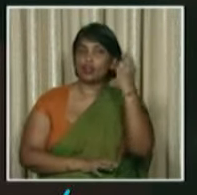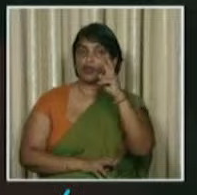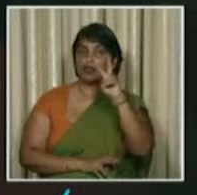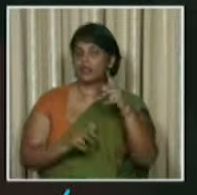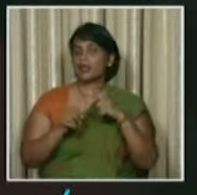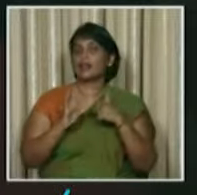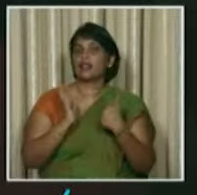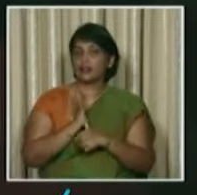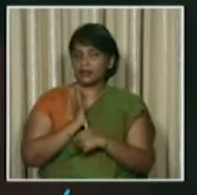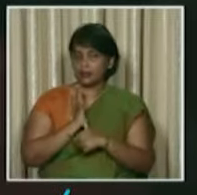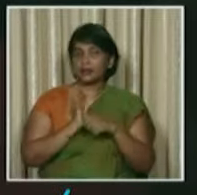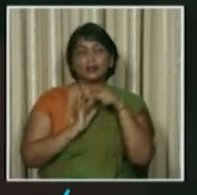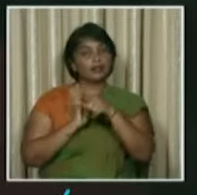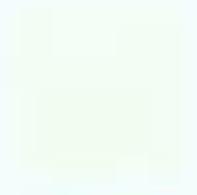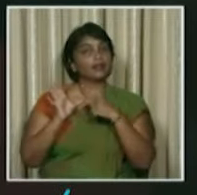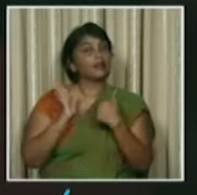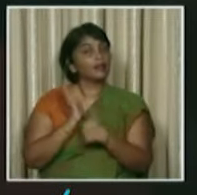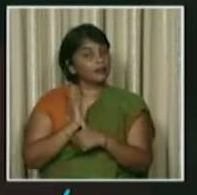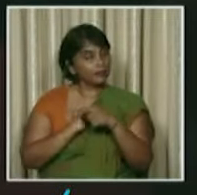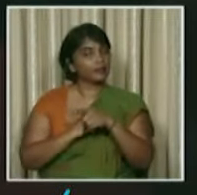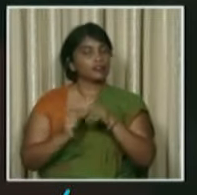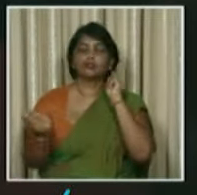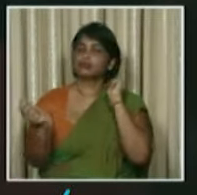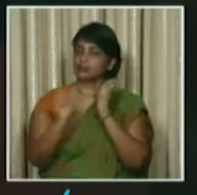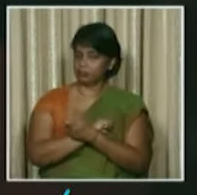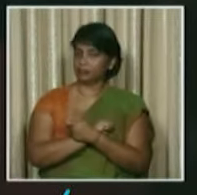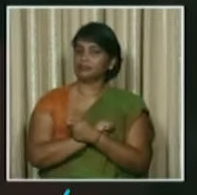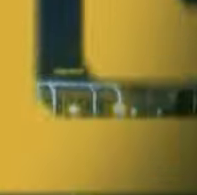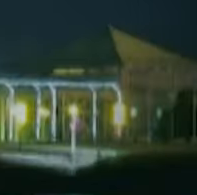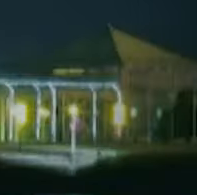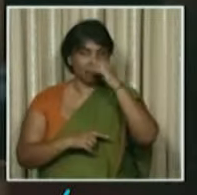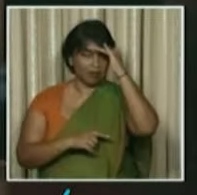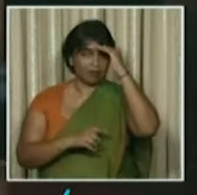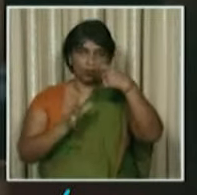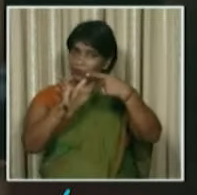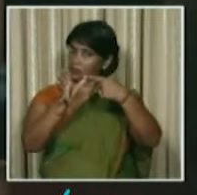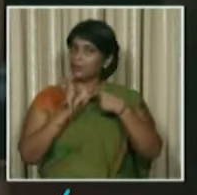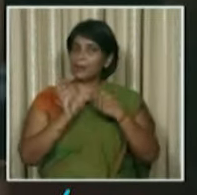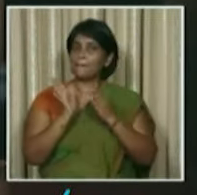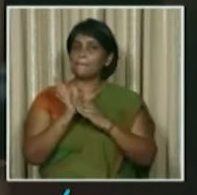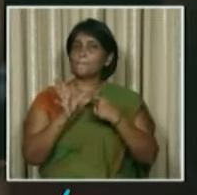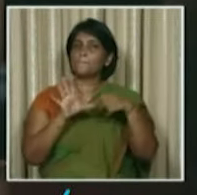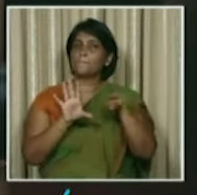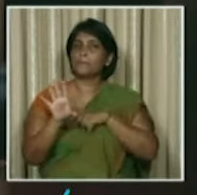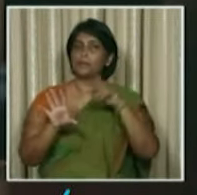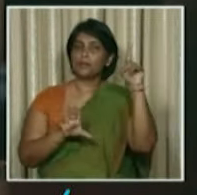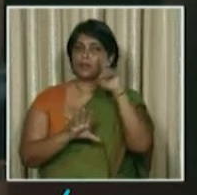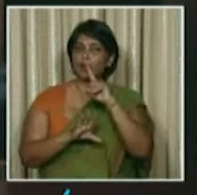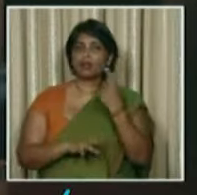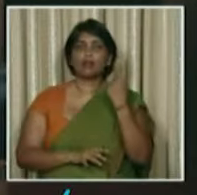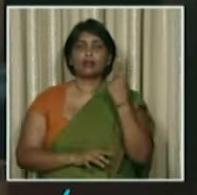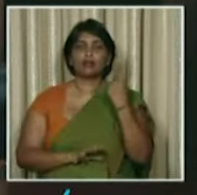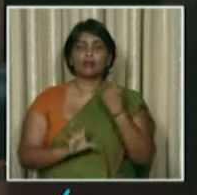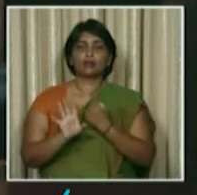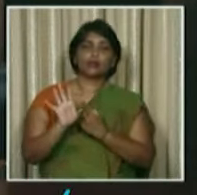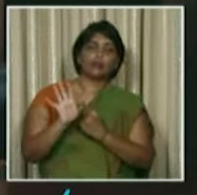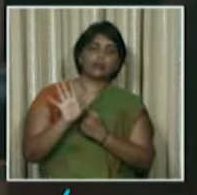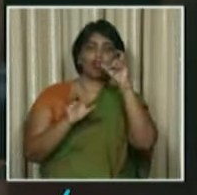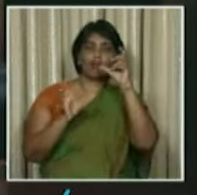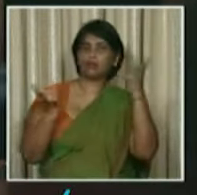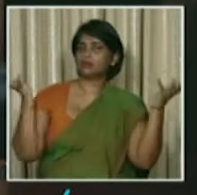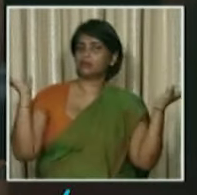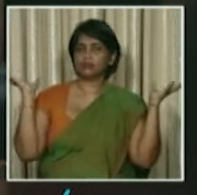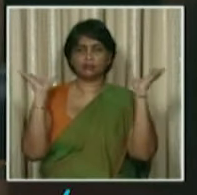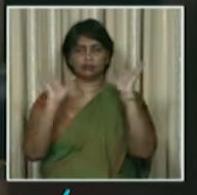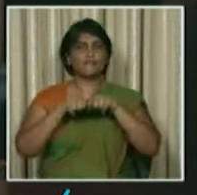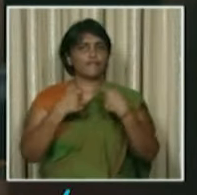දරන පනත. ඒ පනත වහාම සංශෝධනය වෙන්නට ඕනේ, අප්ඩේට් වෙන්නට ඕනේ. මැයි පළවෙනිදට 1000ක් යෝන් සේනාංකෙන් කොළඹට ගේන්නේ